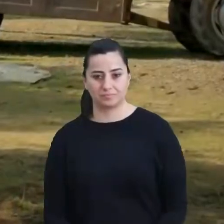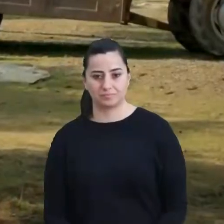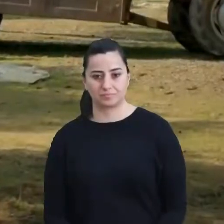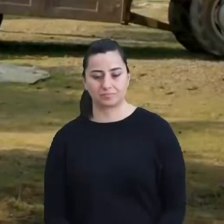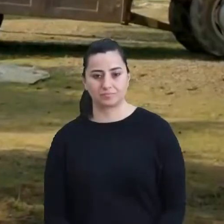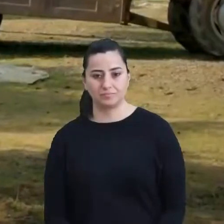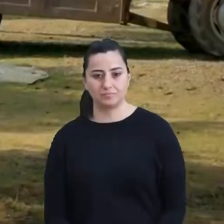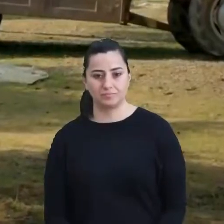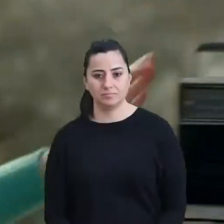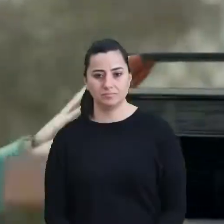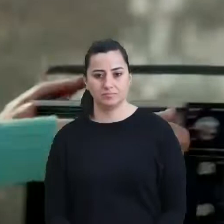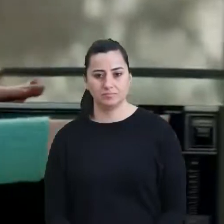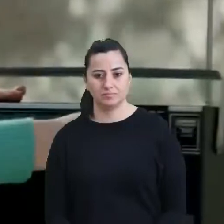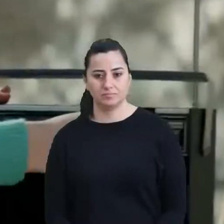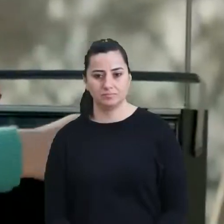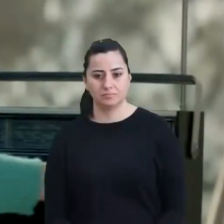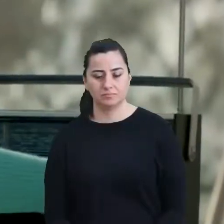Radyonun başına gidip kapattı.